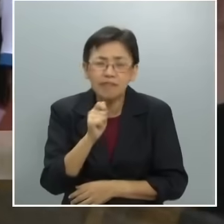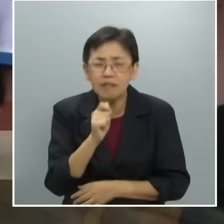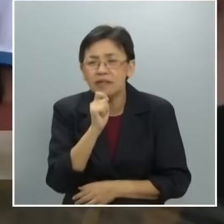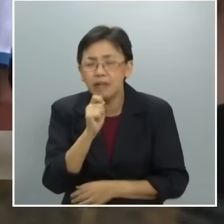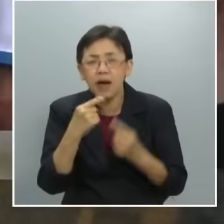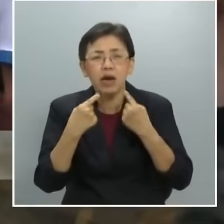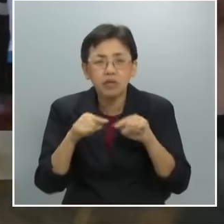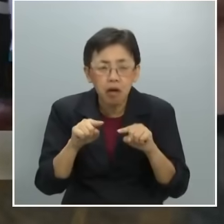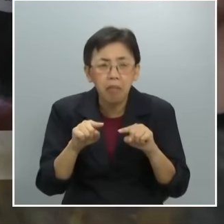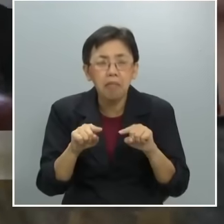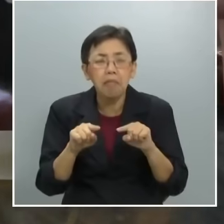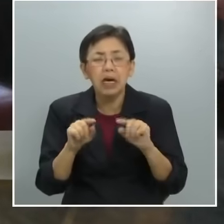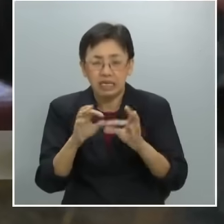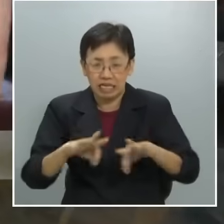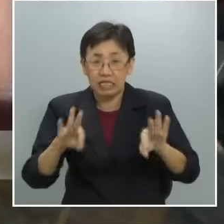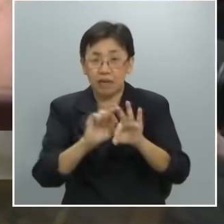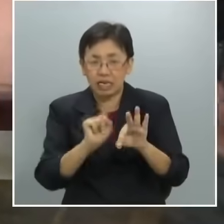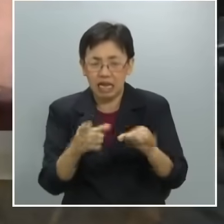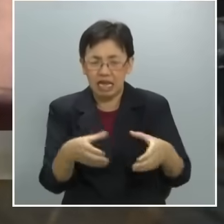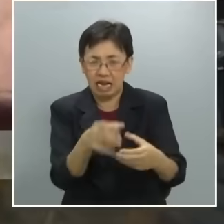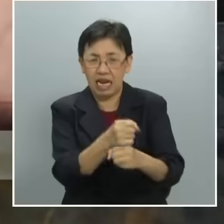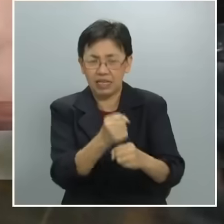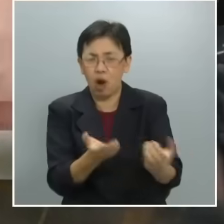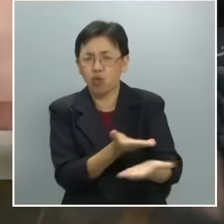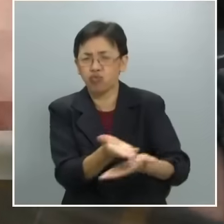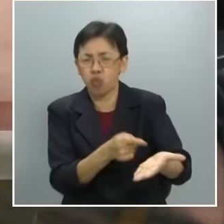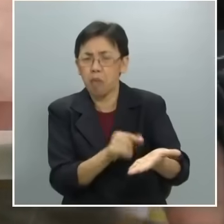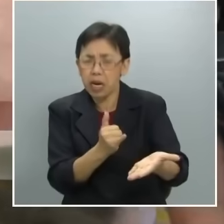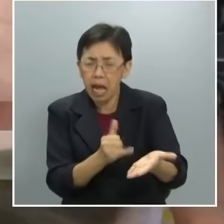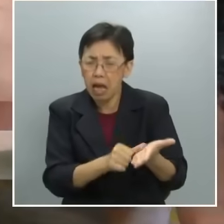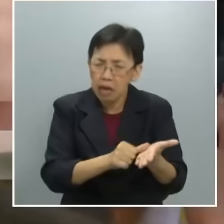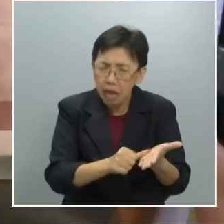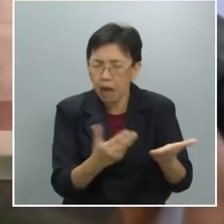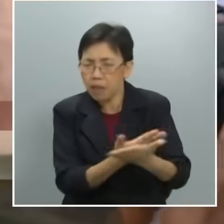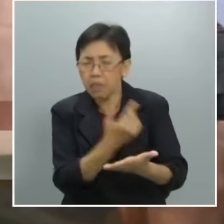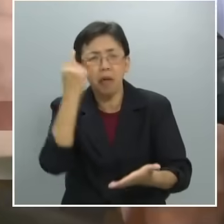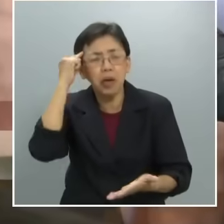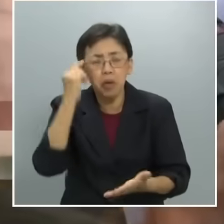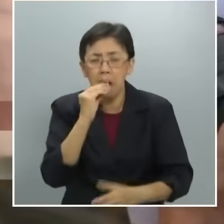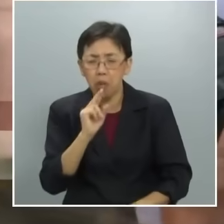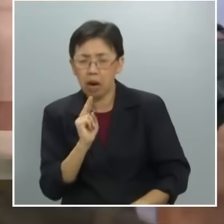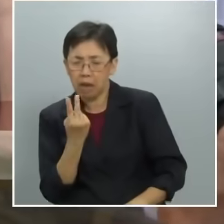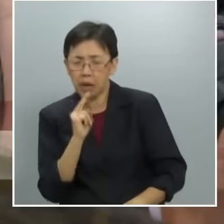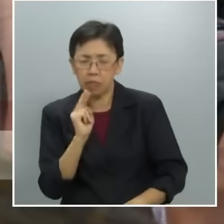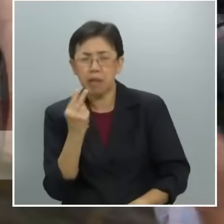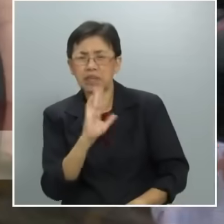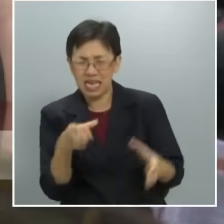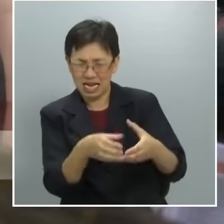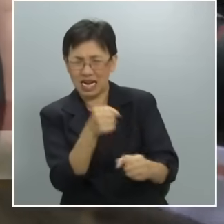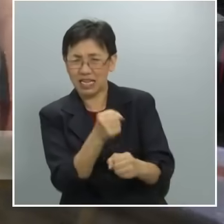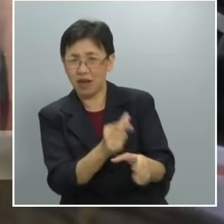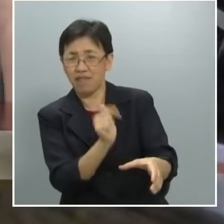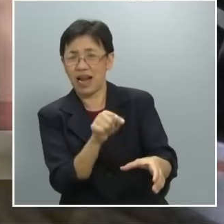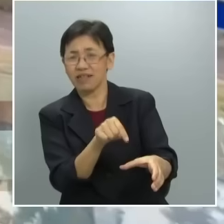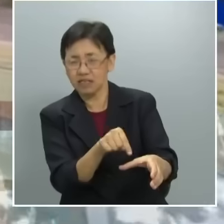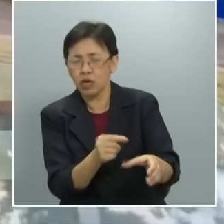อบแต่ความจริงมันอยู่ระหว่างการทำงานอาจจะมีการเปลี่ยนแปลงก็ไปหาว่าท่านพูดกลับไปกลับมาซึ่งมันไม่ใช่เพราะมันอยู่